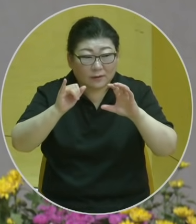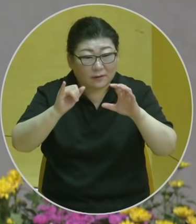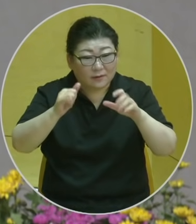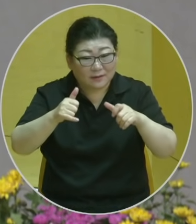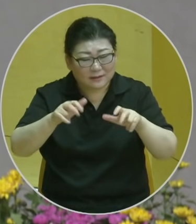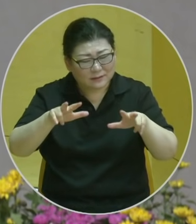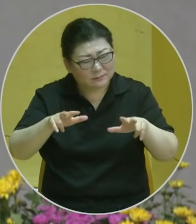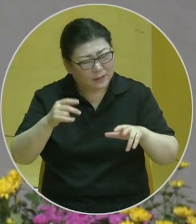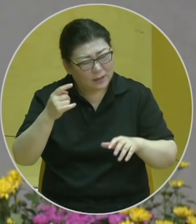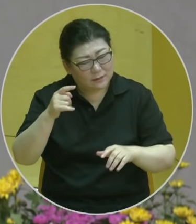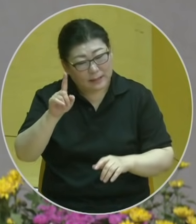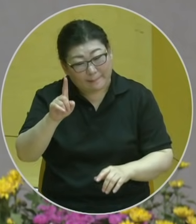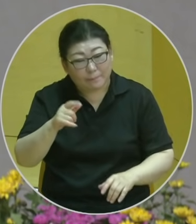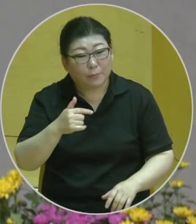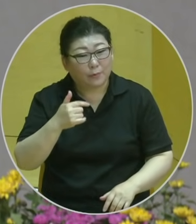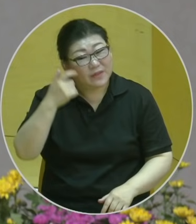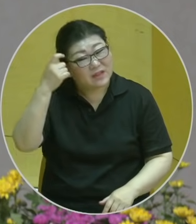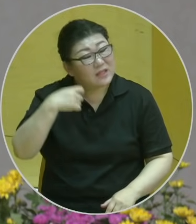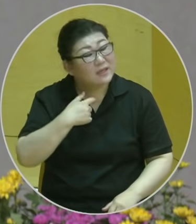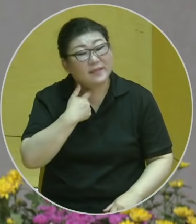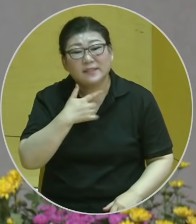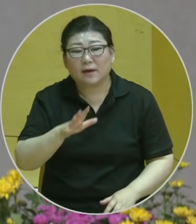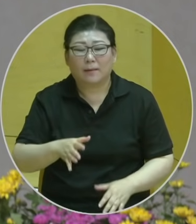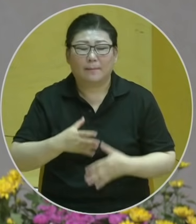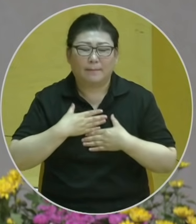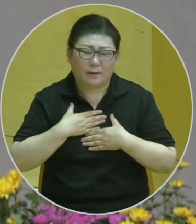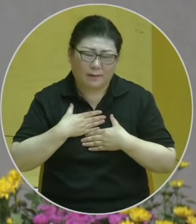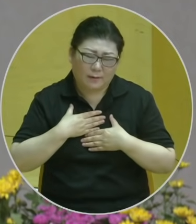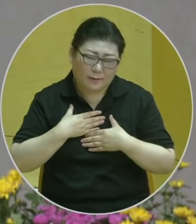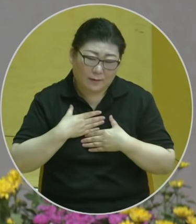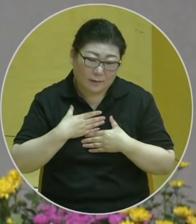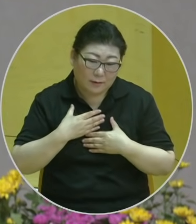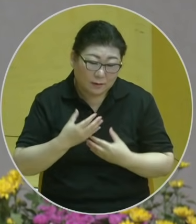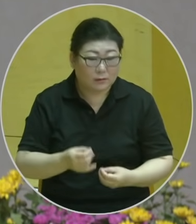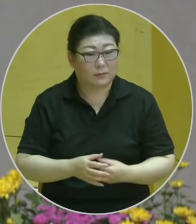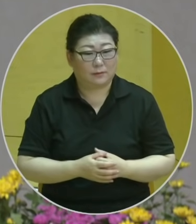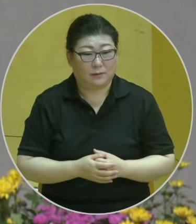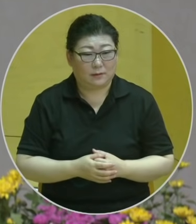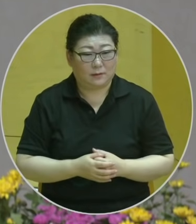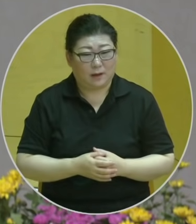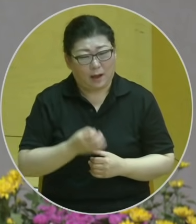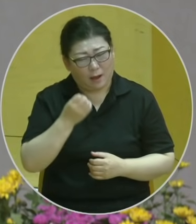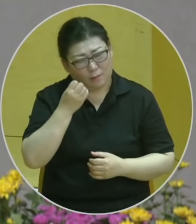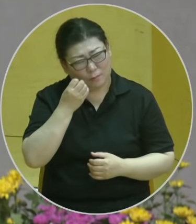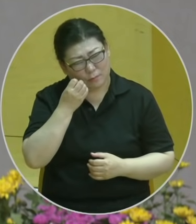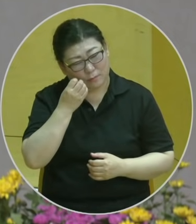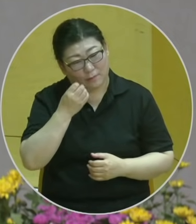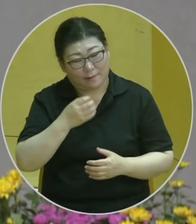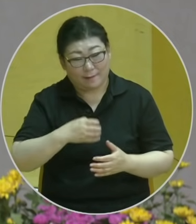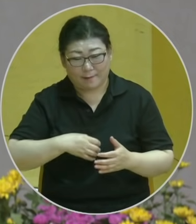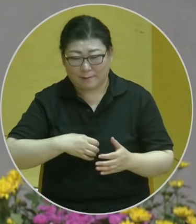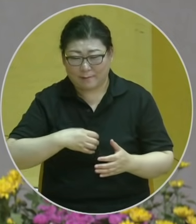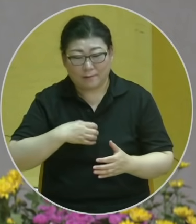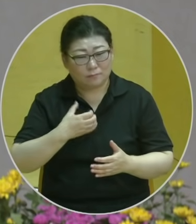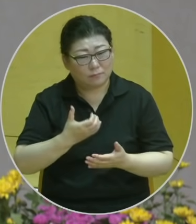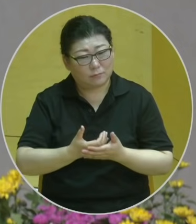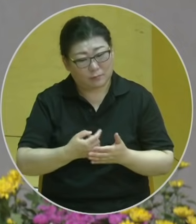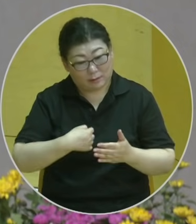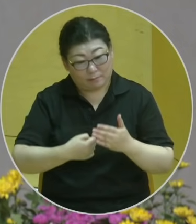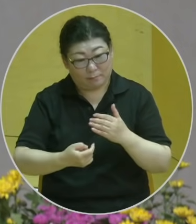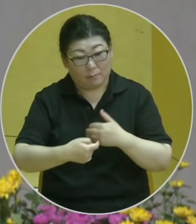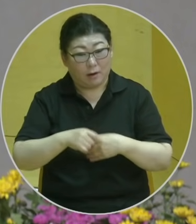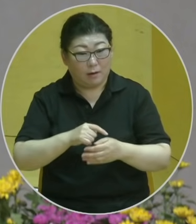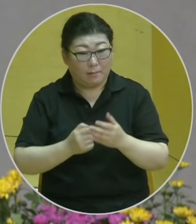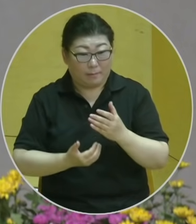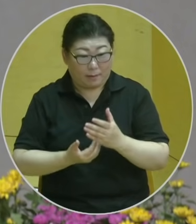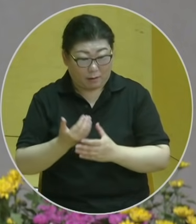평안함과 안식과 그리고 뭔가 알 수 없는 묘한 그 감동이 마음속에 밀려오면서 그 길을